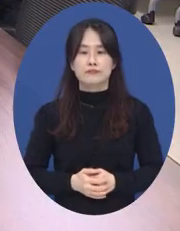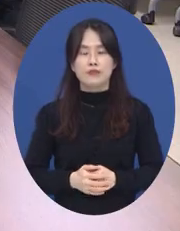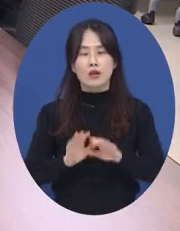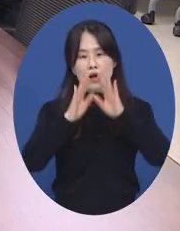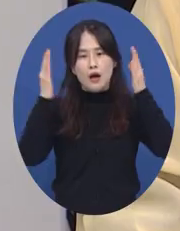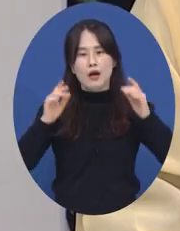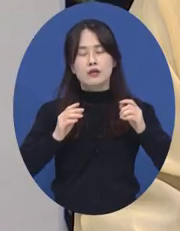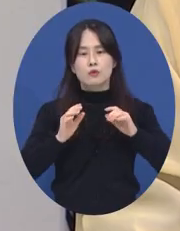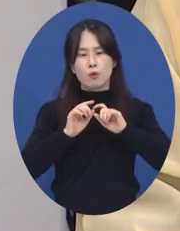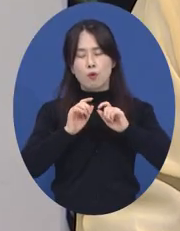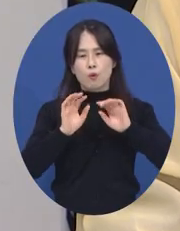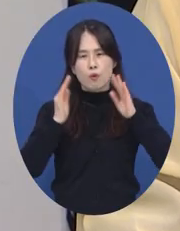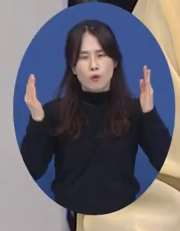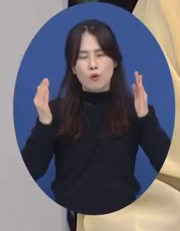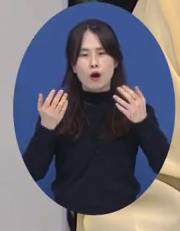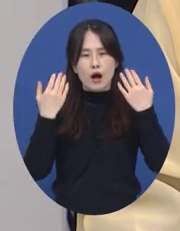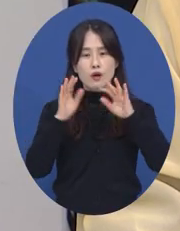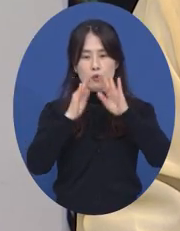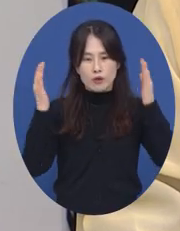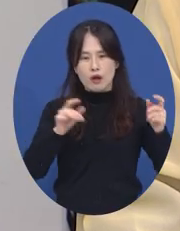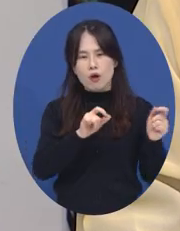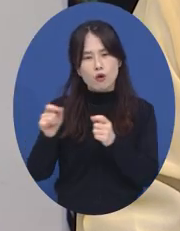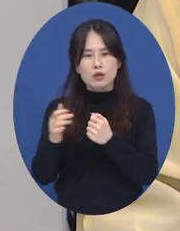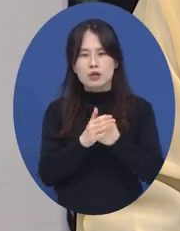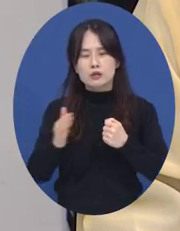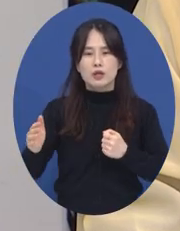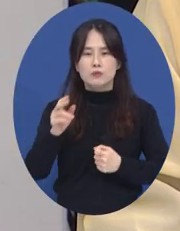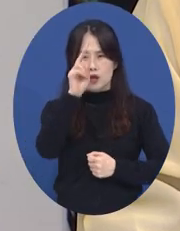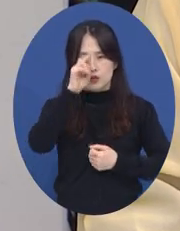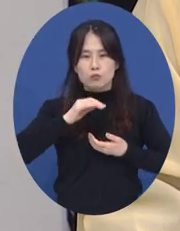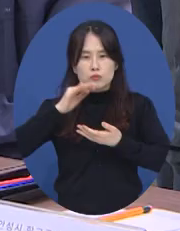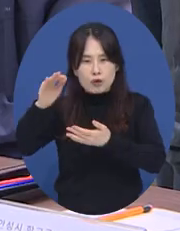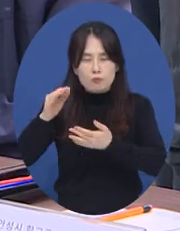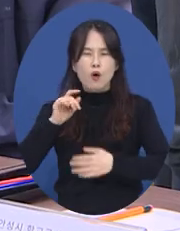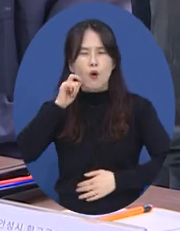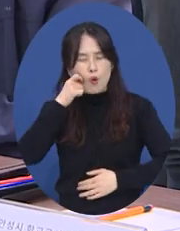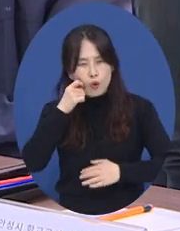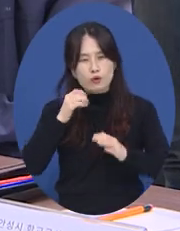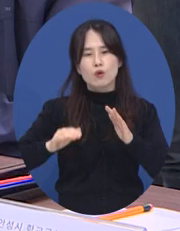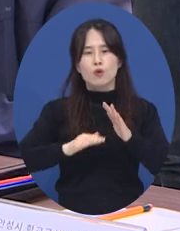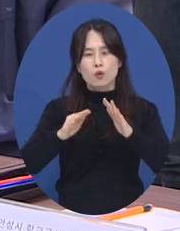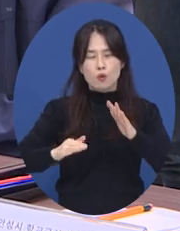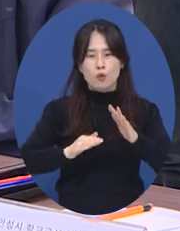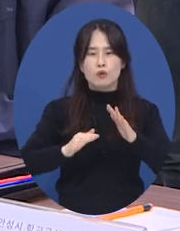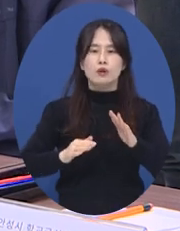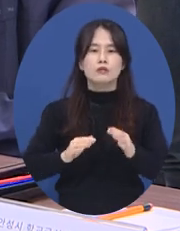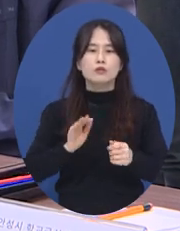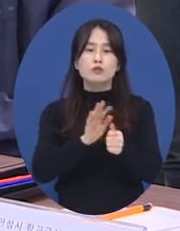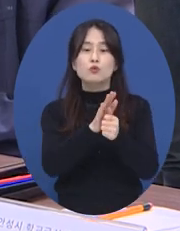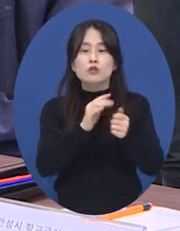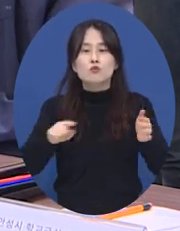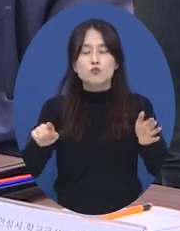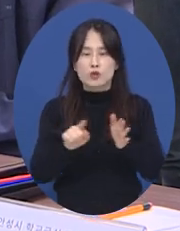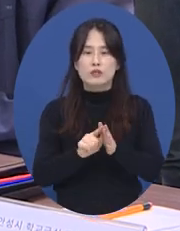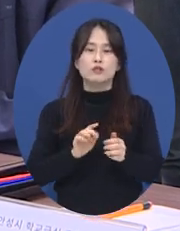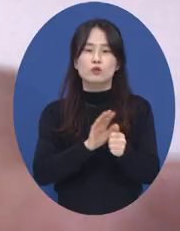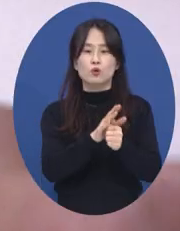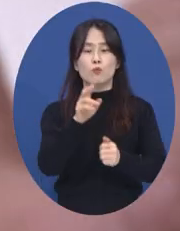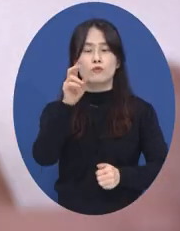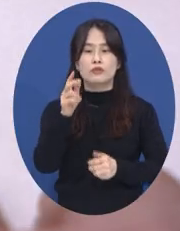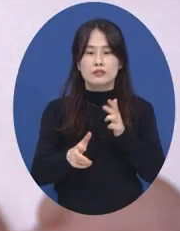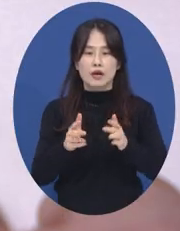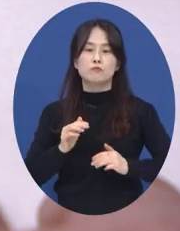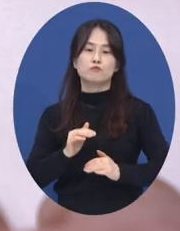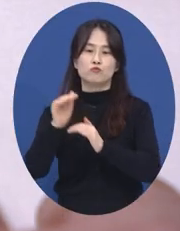는 계약이 연기도 자 어려움을 겪는 학교급식 납품 농가를 돕기 위해 친환경 농산물을 모아 판매하는 꾸러미